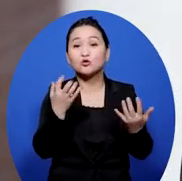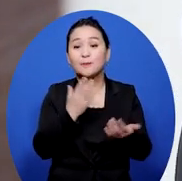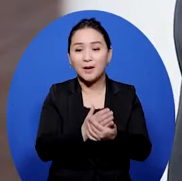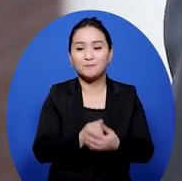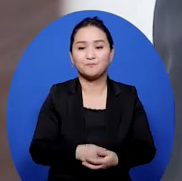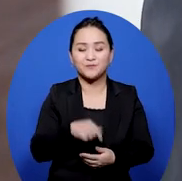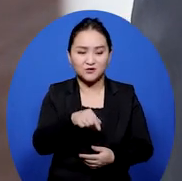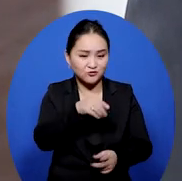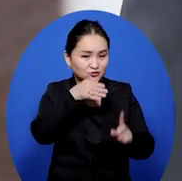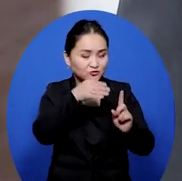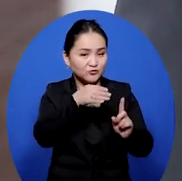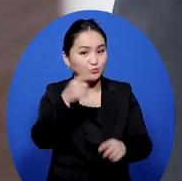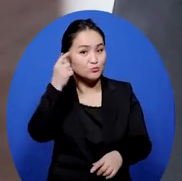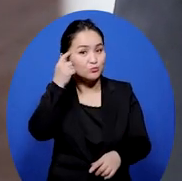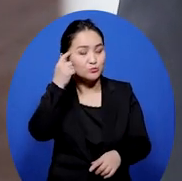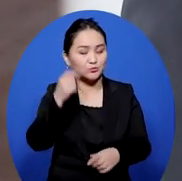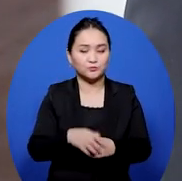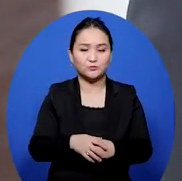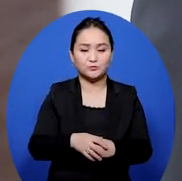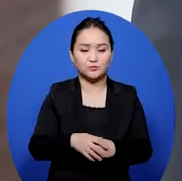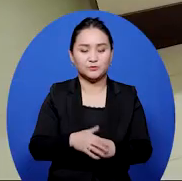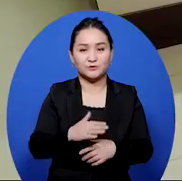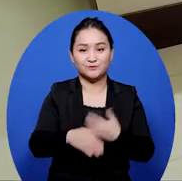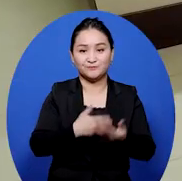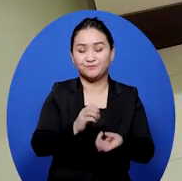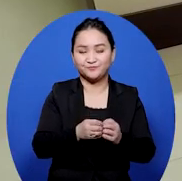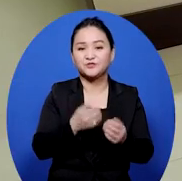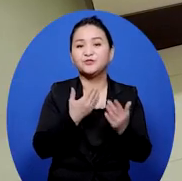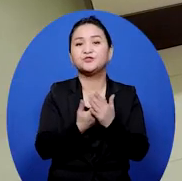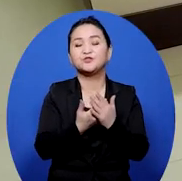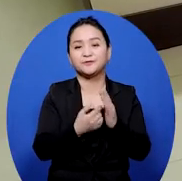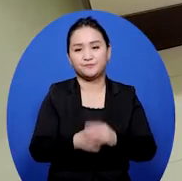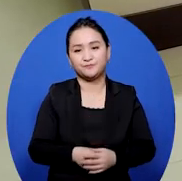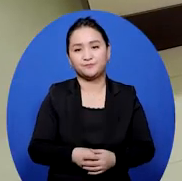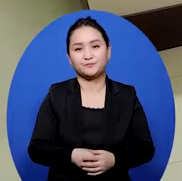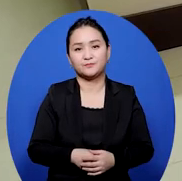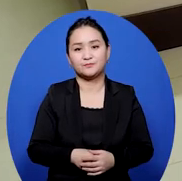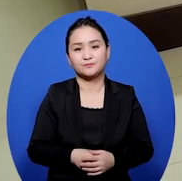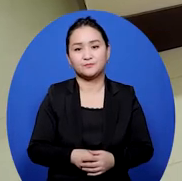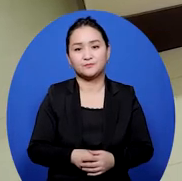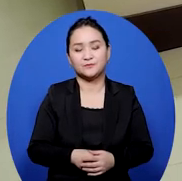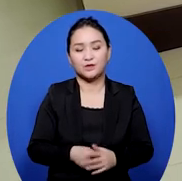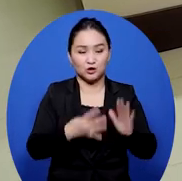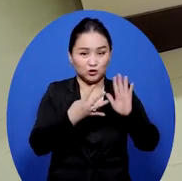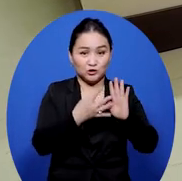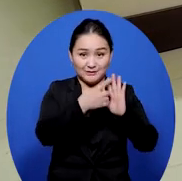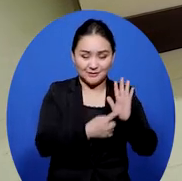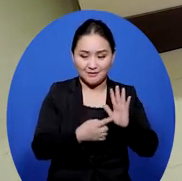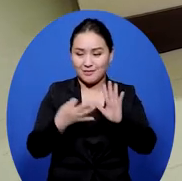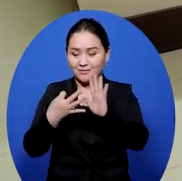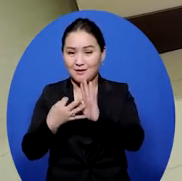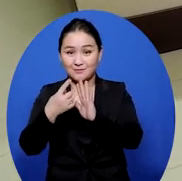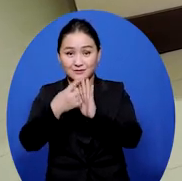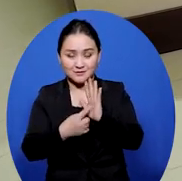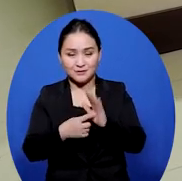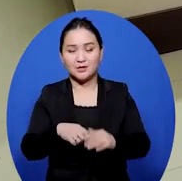энэ чиглэлсэн бодлогыг бол бид бас ер нь хэрэгжүүлж ажиллаж байна. Зөвхөн нэг жишээ дуудахад өнгөрсөн сая 9 сар 8 сард хөдөлмөрийн нийгмийн